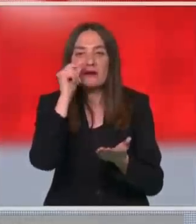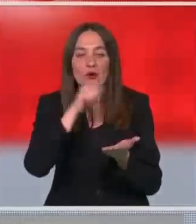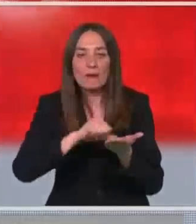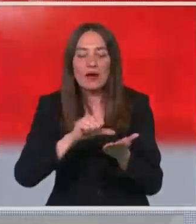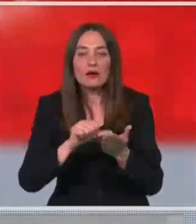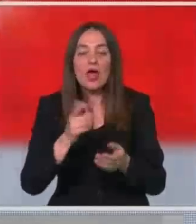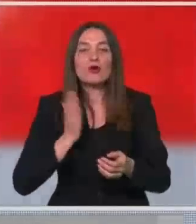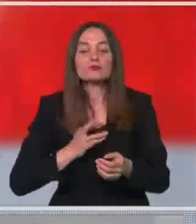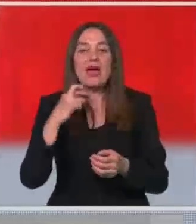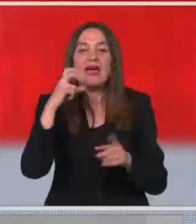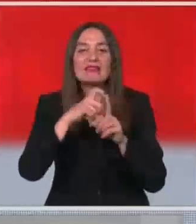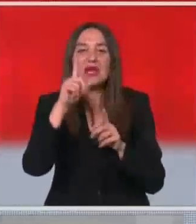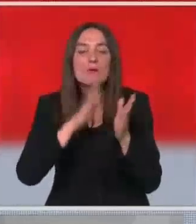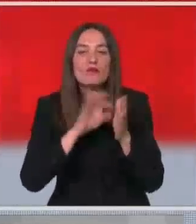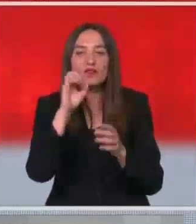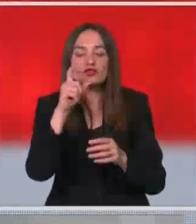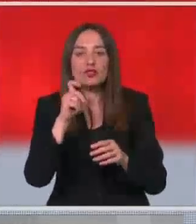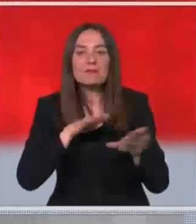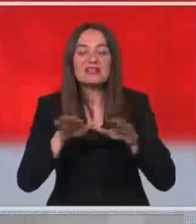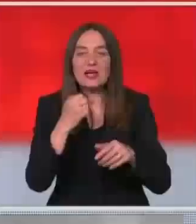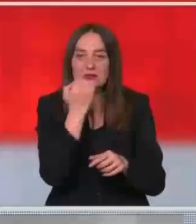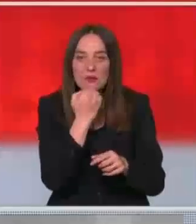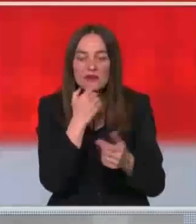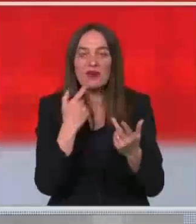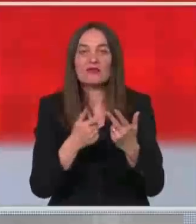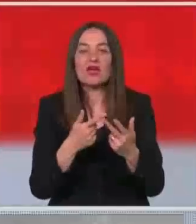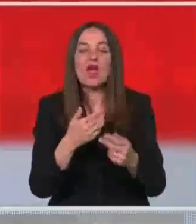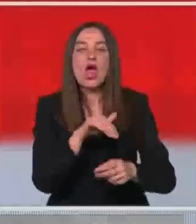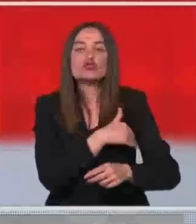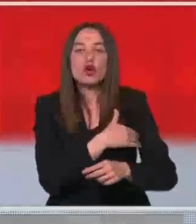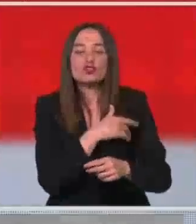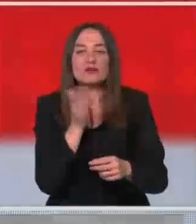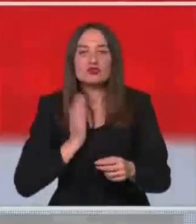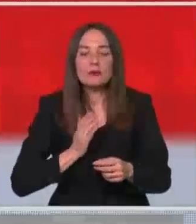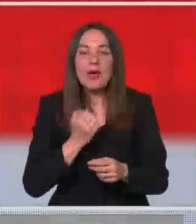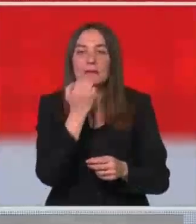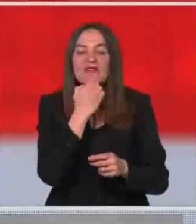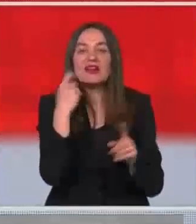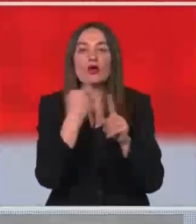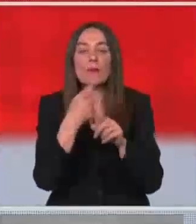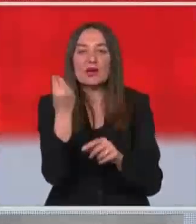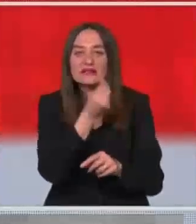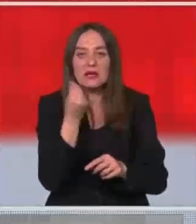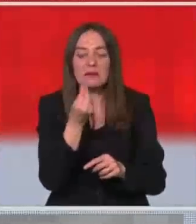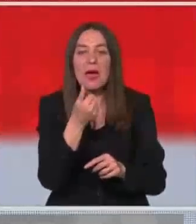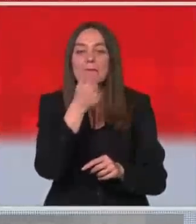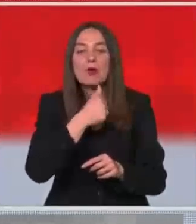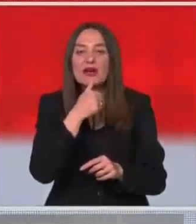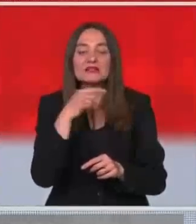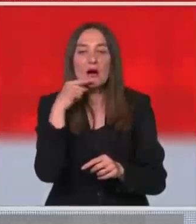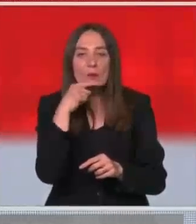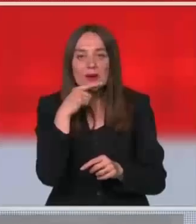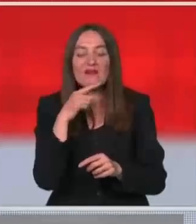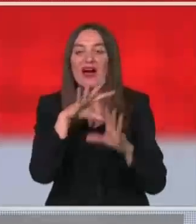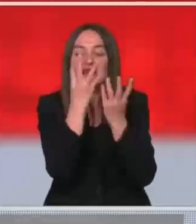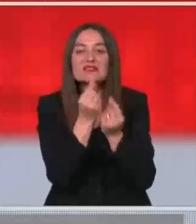gospodin Nedimović, tu su ljudi iz Ministarstva privrede, gospodin Đorđević, Privredna komora Srbije, Poreska uprava,